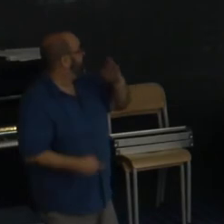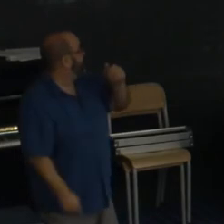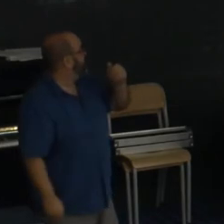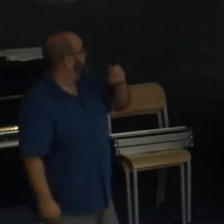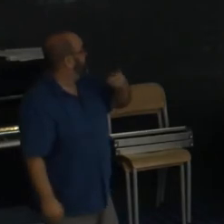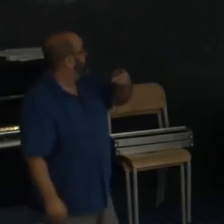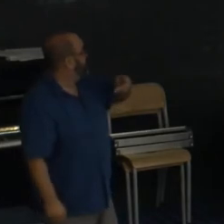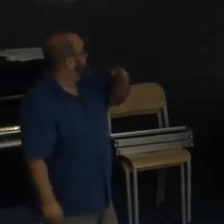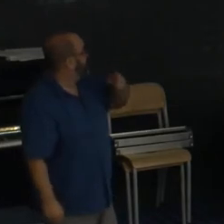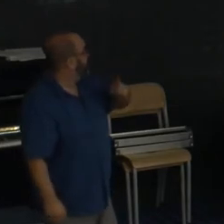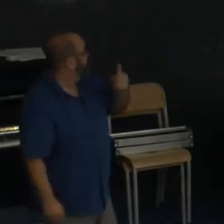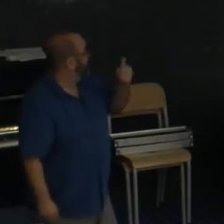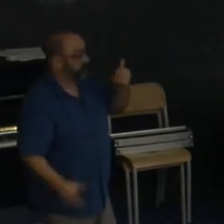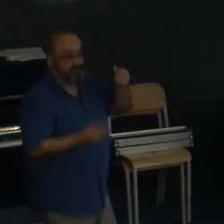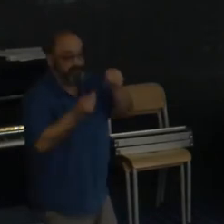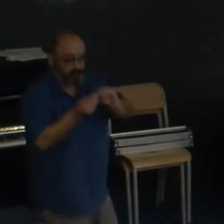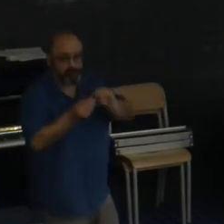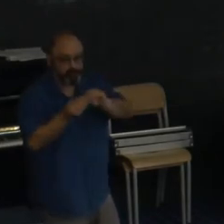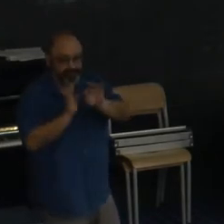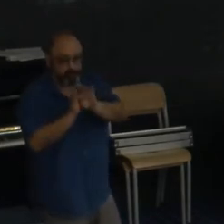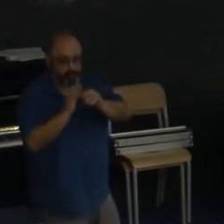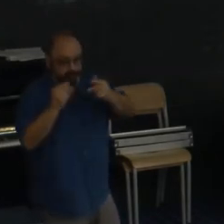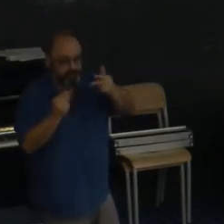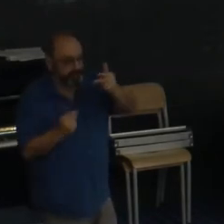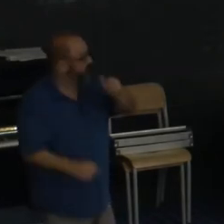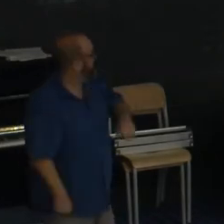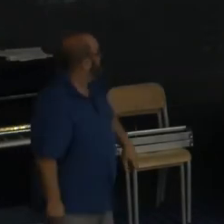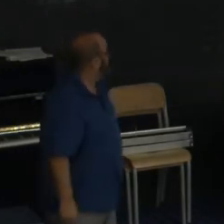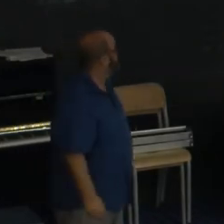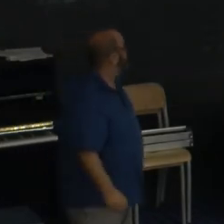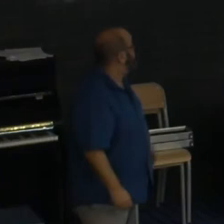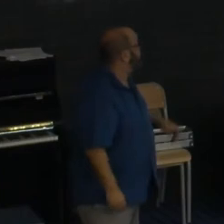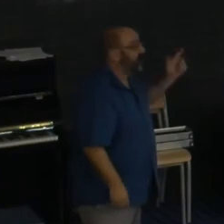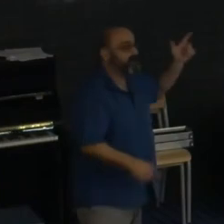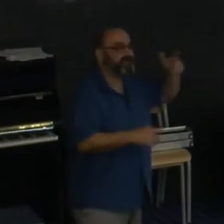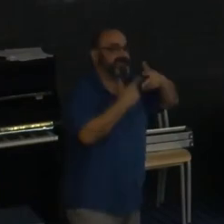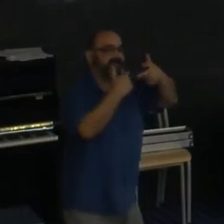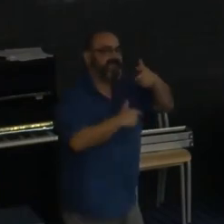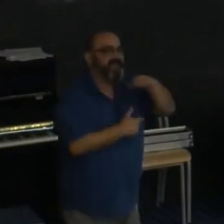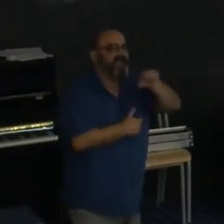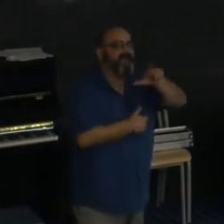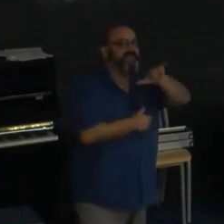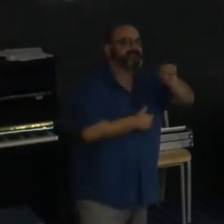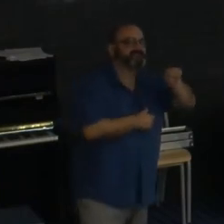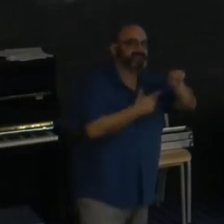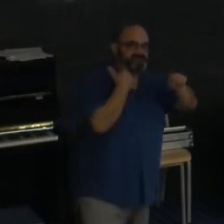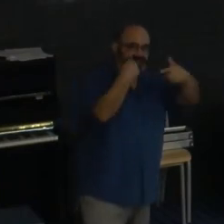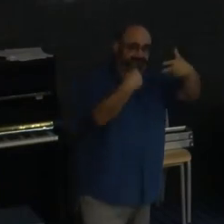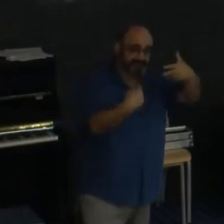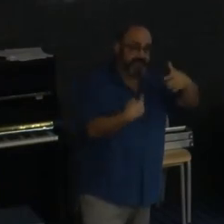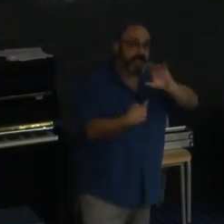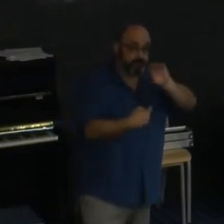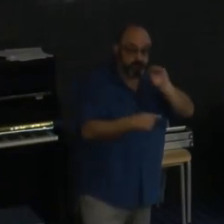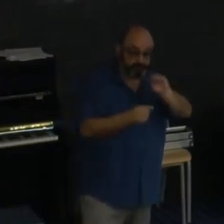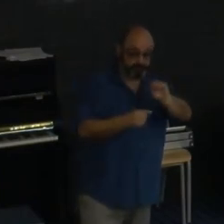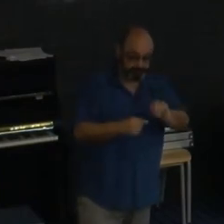ça, on peut s'amuser à rajouter des petites fonctionnalités. Alors, ce qui est intéressant, c'est que tous ces petits alias-là, je vous montrerai par après, mais on peut les